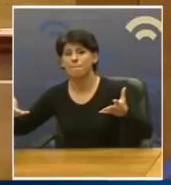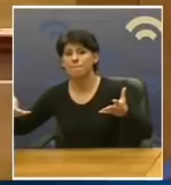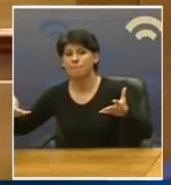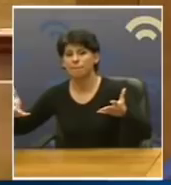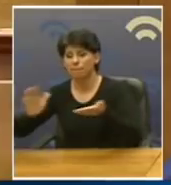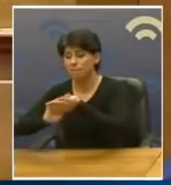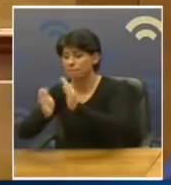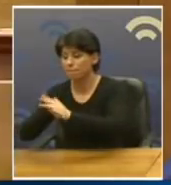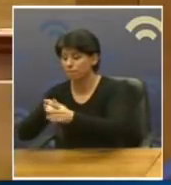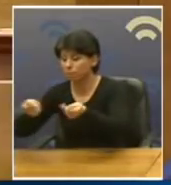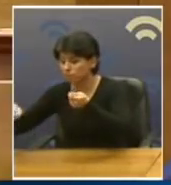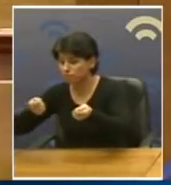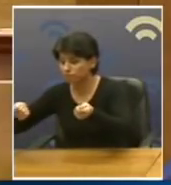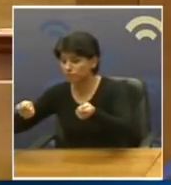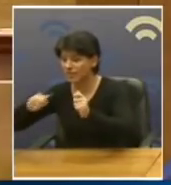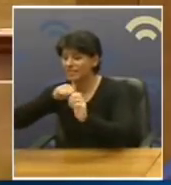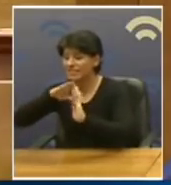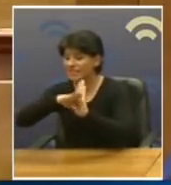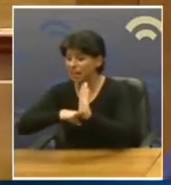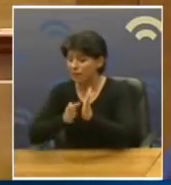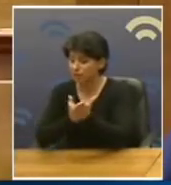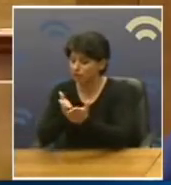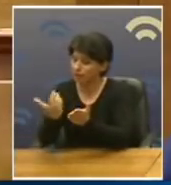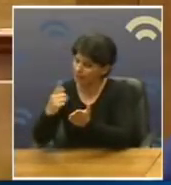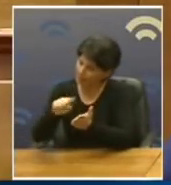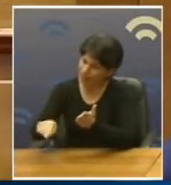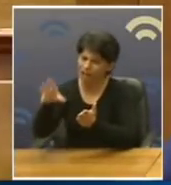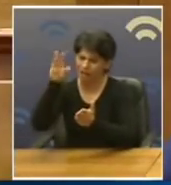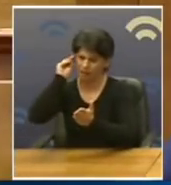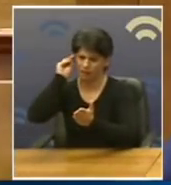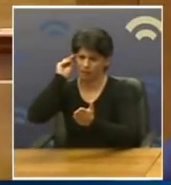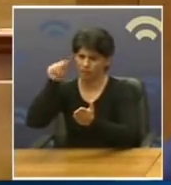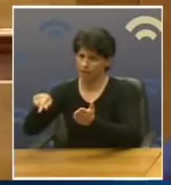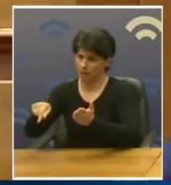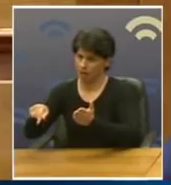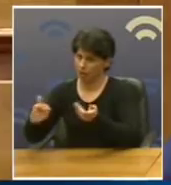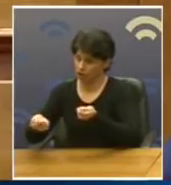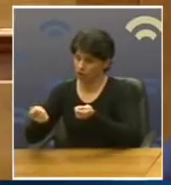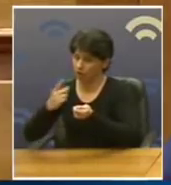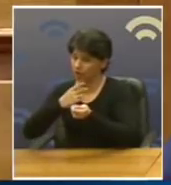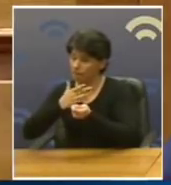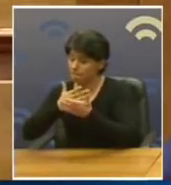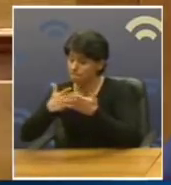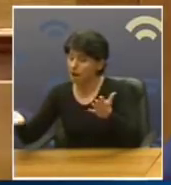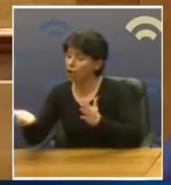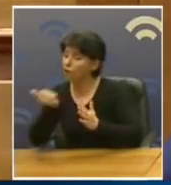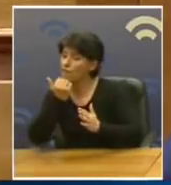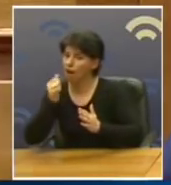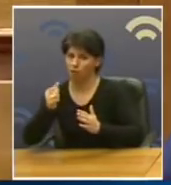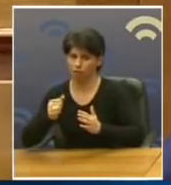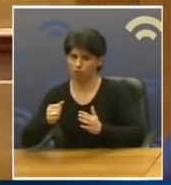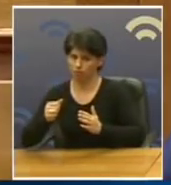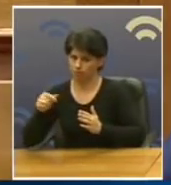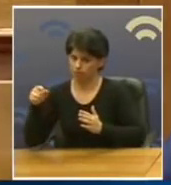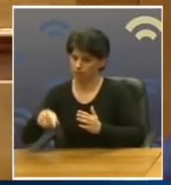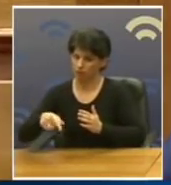του συνταγματικού δικαίου και έχετε μια άλλη αντίληψη για τα πράγματα. Αλλά ειλικρινά αισθάνομαι ότι εδώ διαπράττεται ένα μεγάλο φάουλ. Και δεν